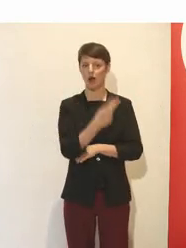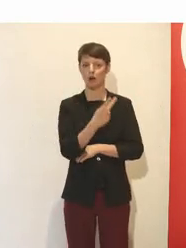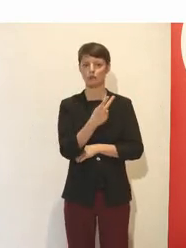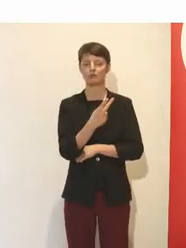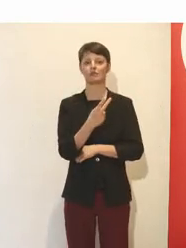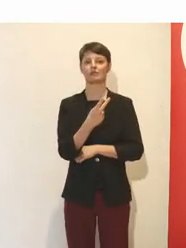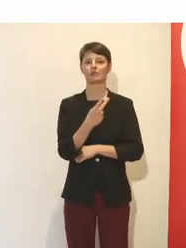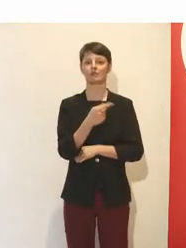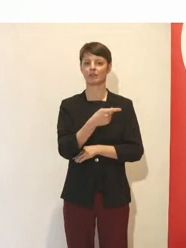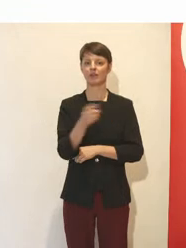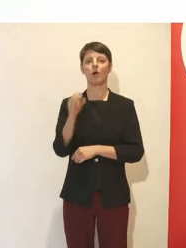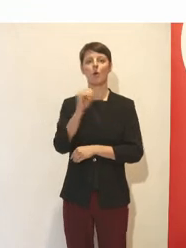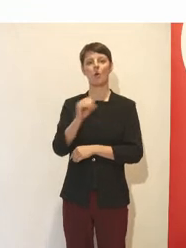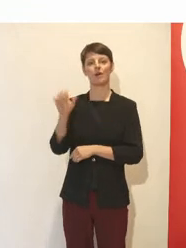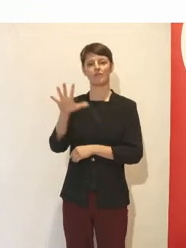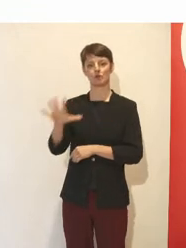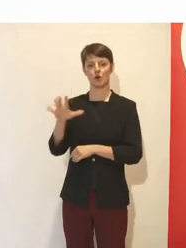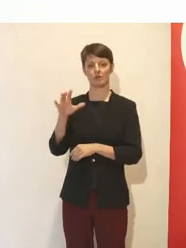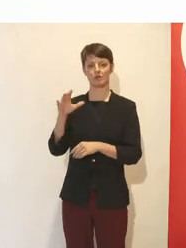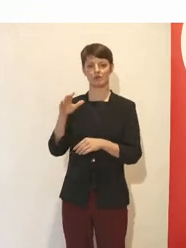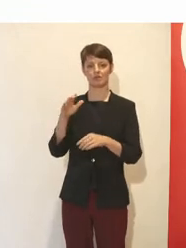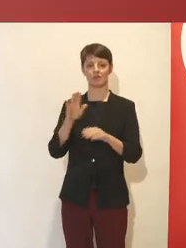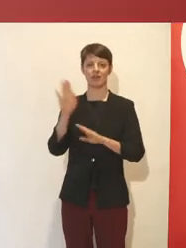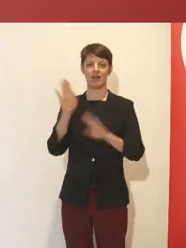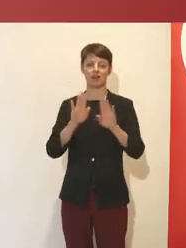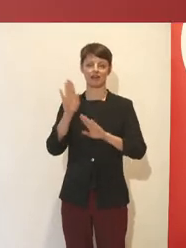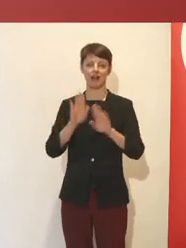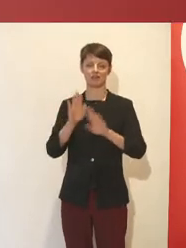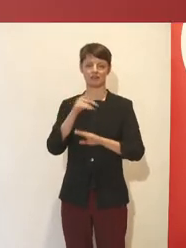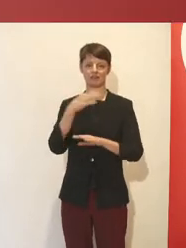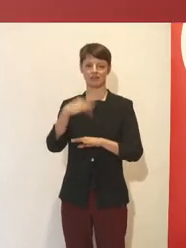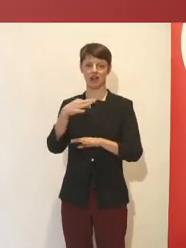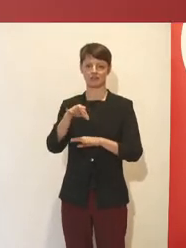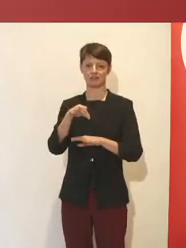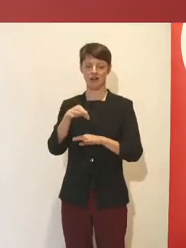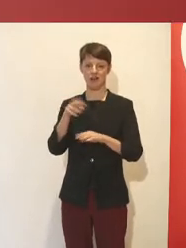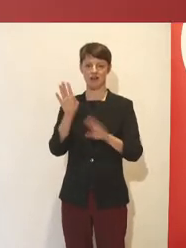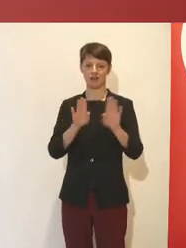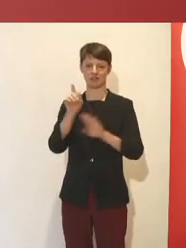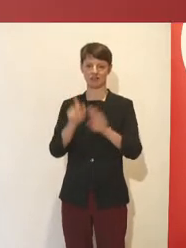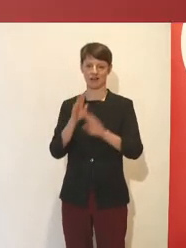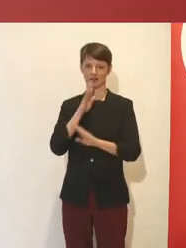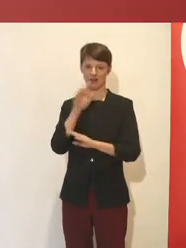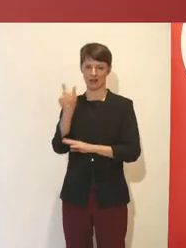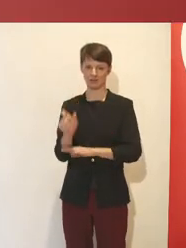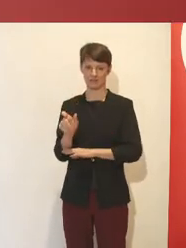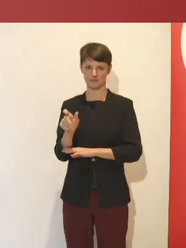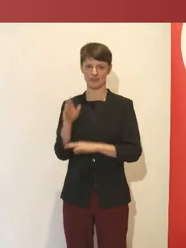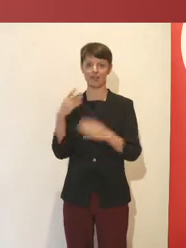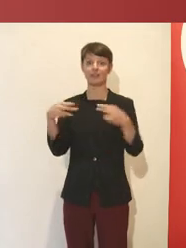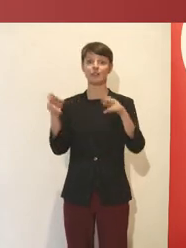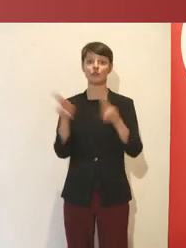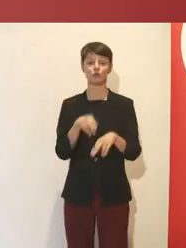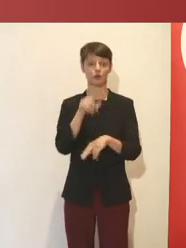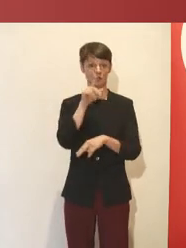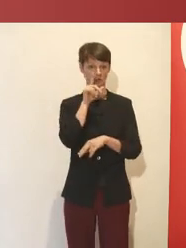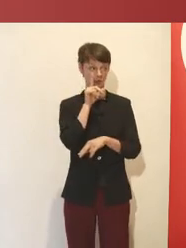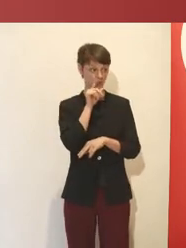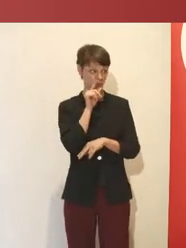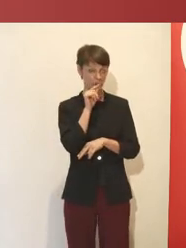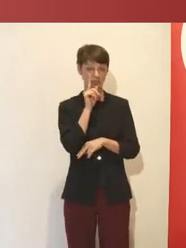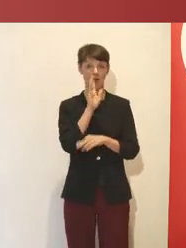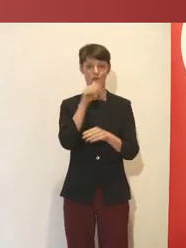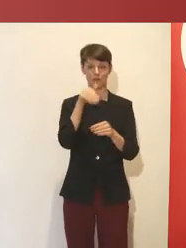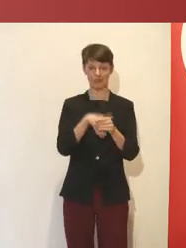sondern olaf schulze kanzlerkandidaten rebe wieder zurück von twitter in die